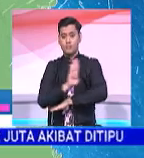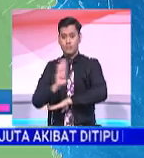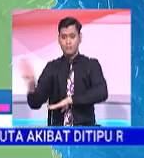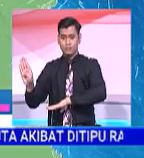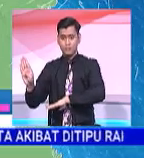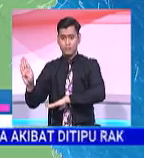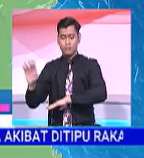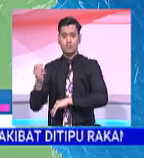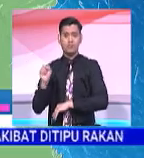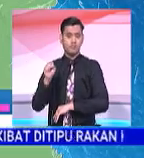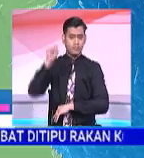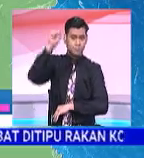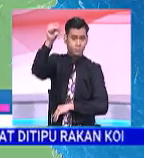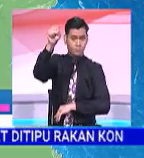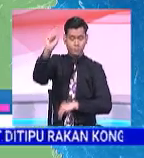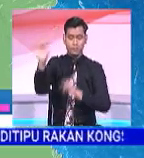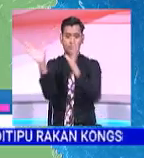imunisasi berkenaan.